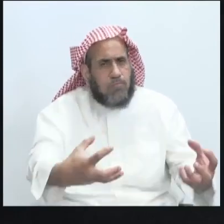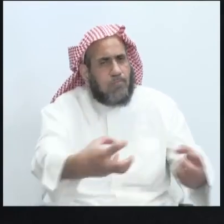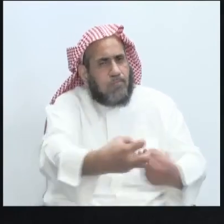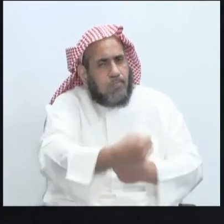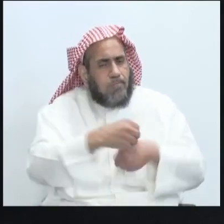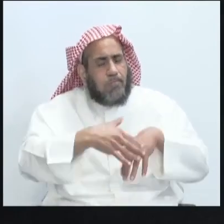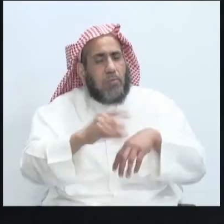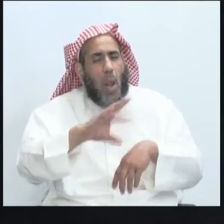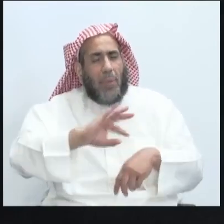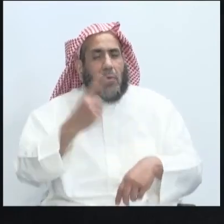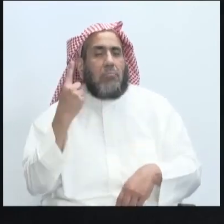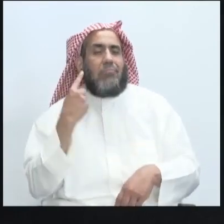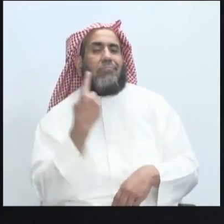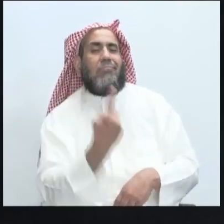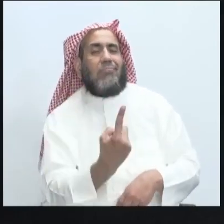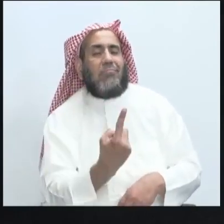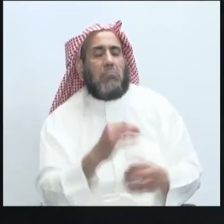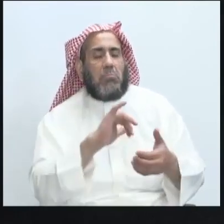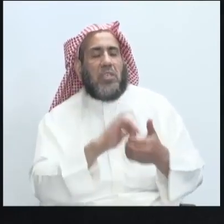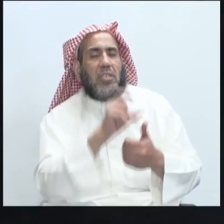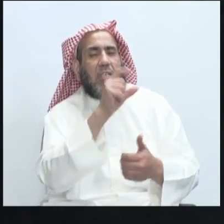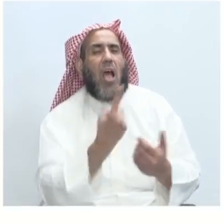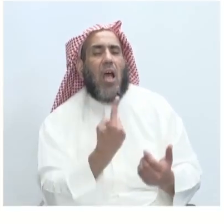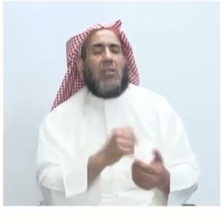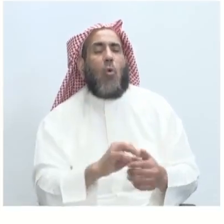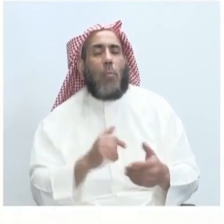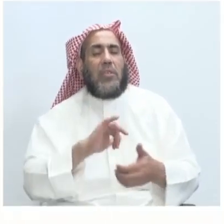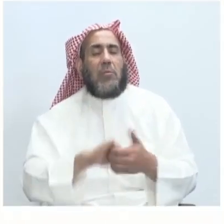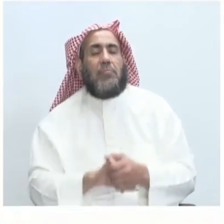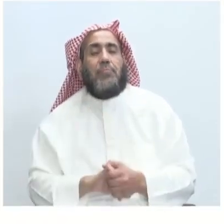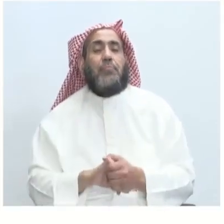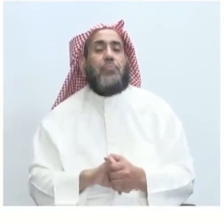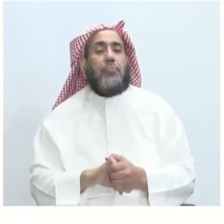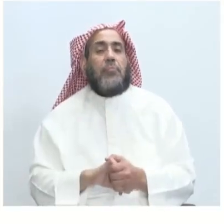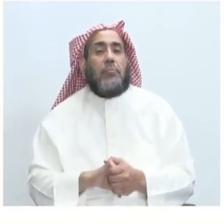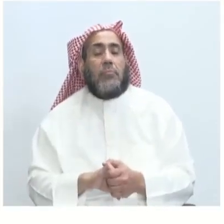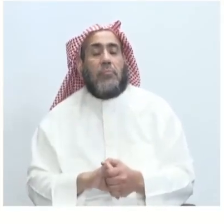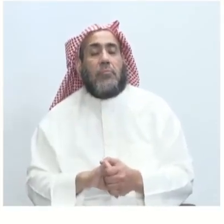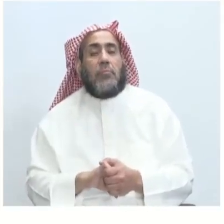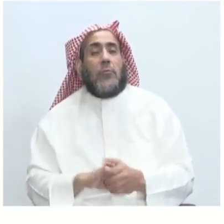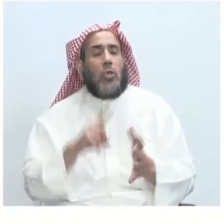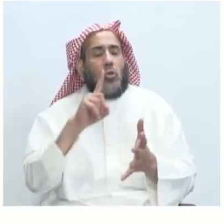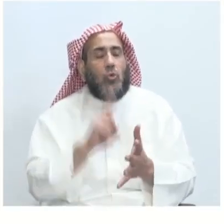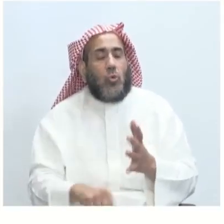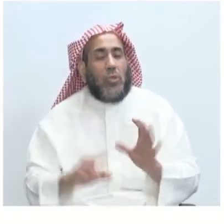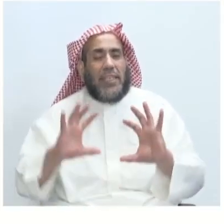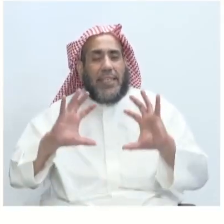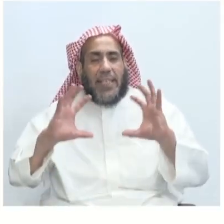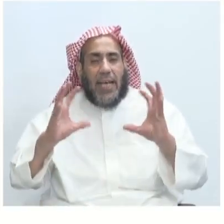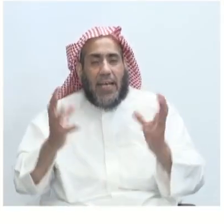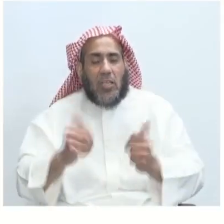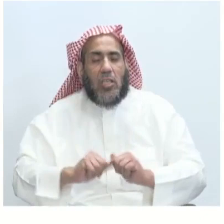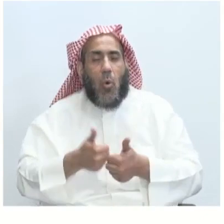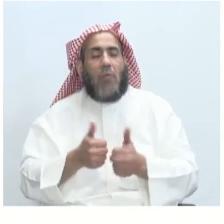الا بعد ان يستاذن من صديقه ومن زميله شروط اداره